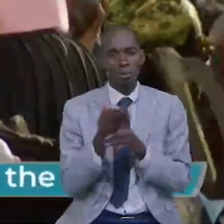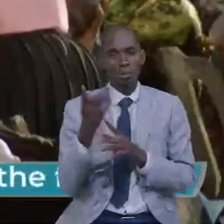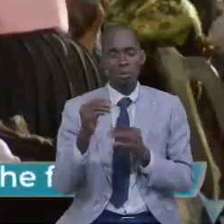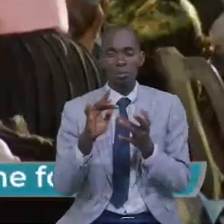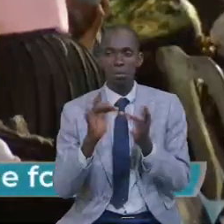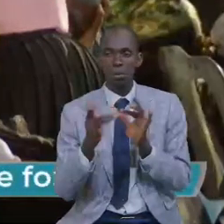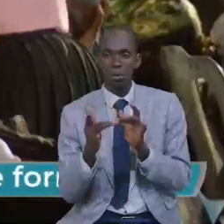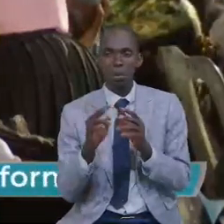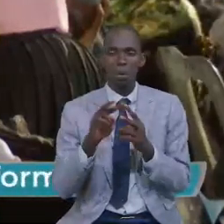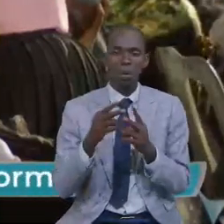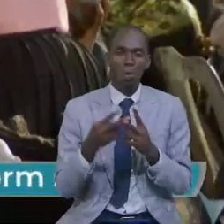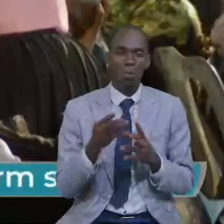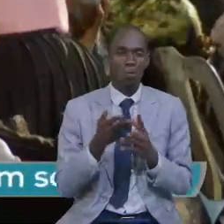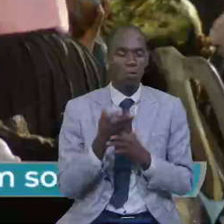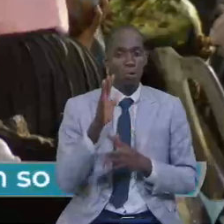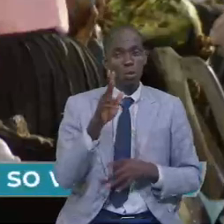Pasteur